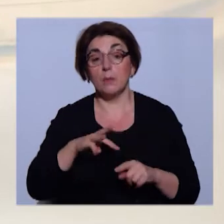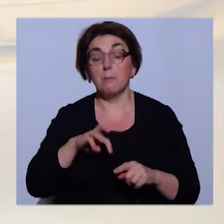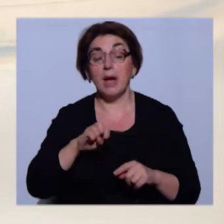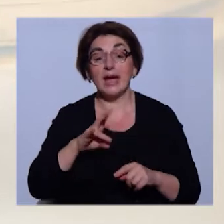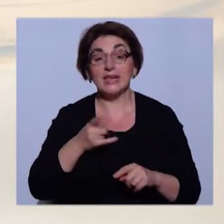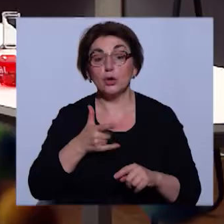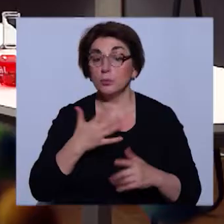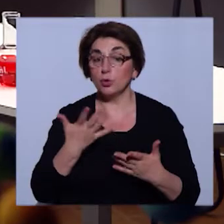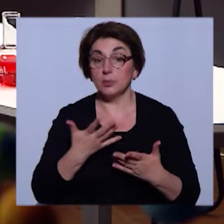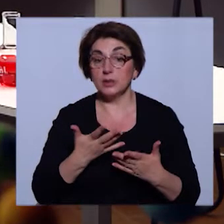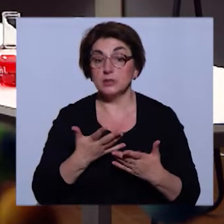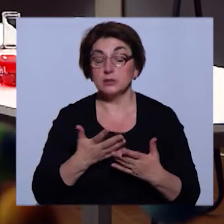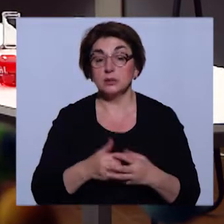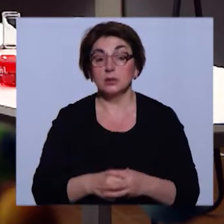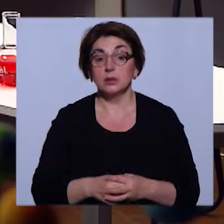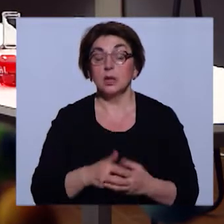რომელიც